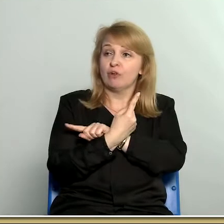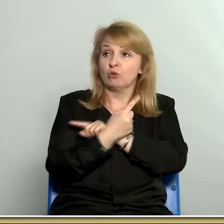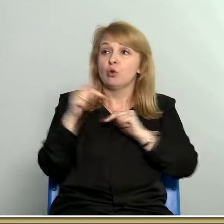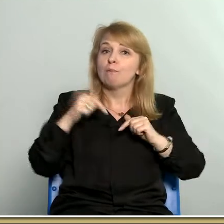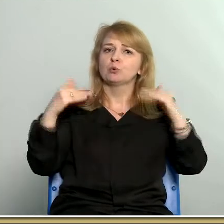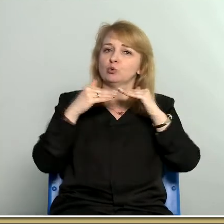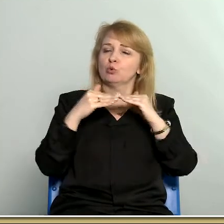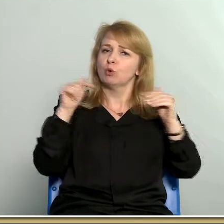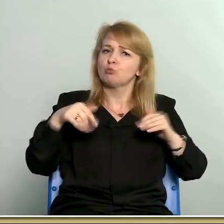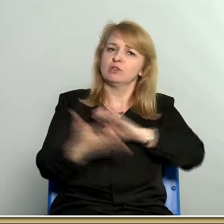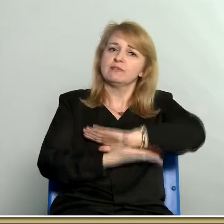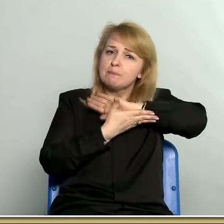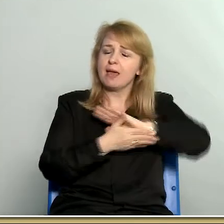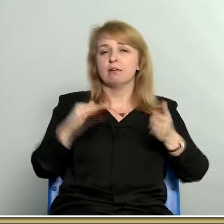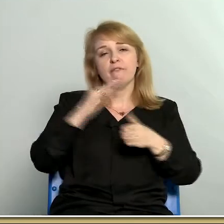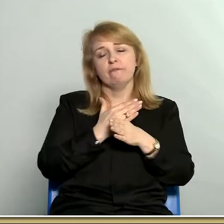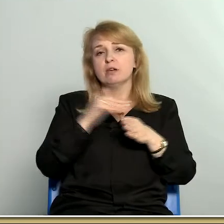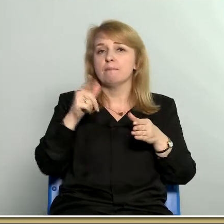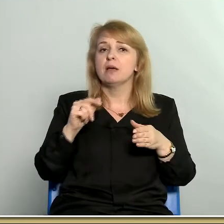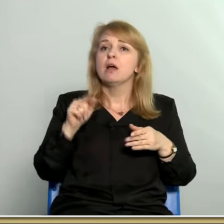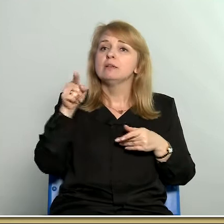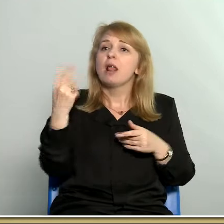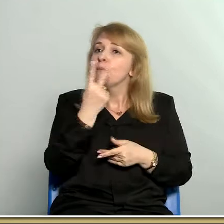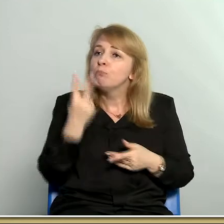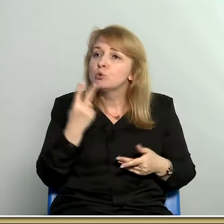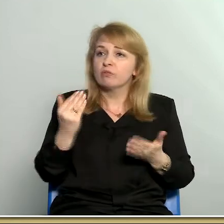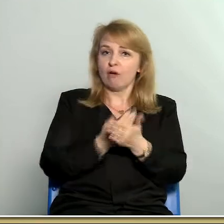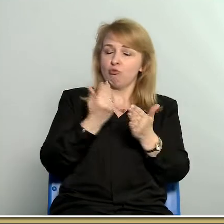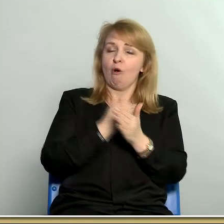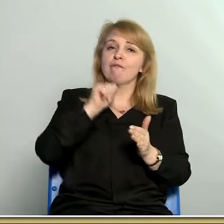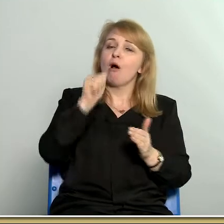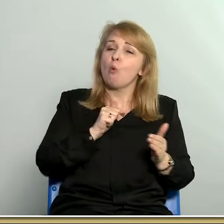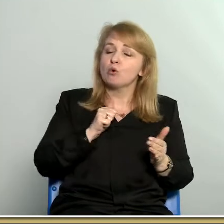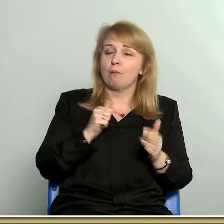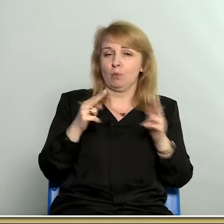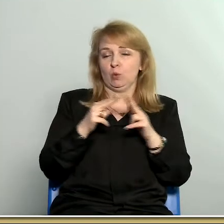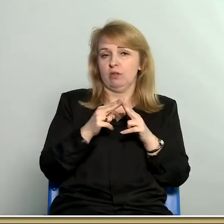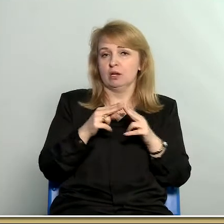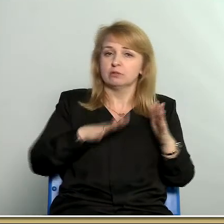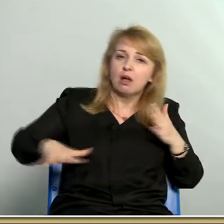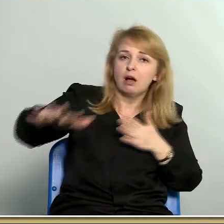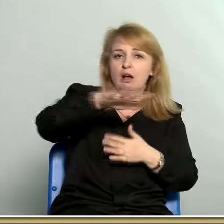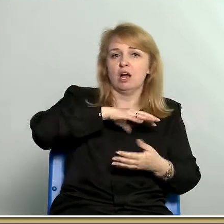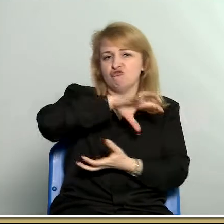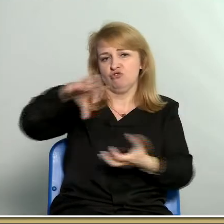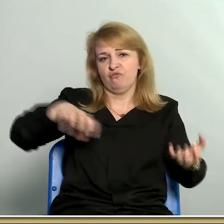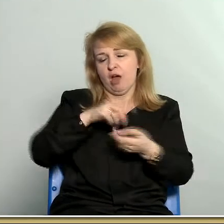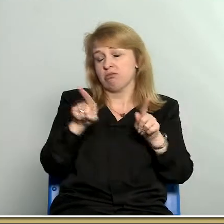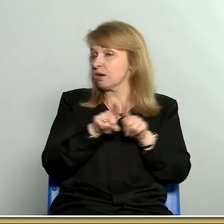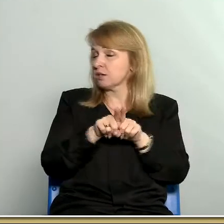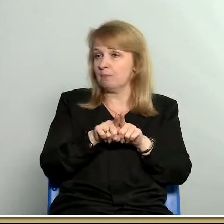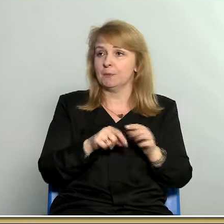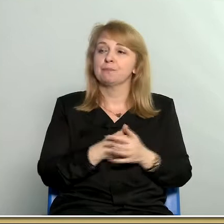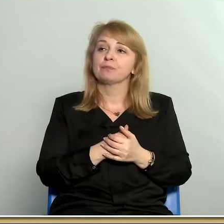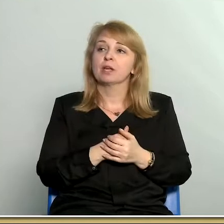wspomagać przedsiębiorców w poszukiwaniu nowych rynków zbytu, szczególnie w Europie, ale także na świecie, o czym mówiła Pani Minister. No i oczywiście